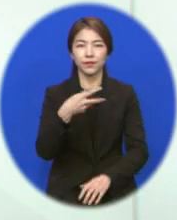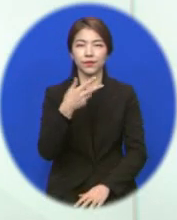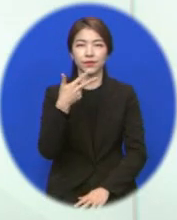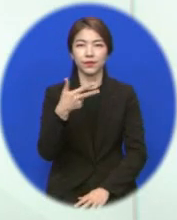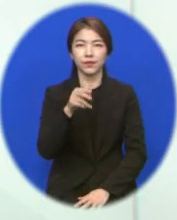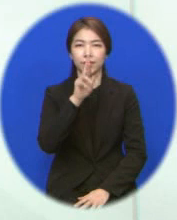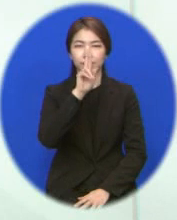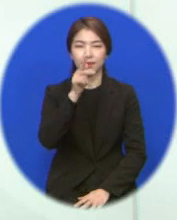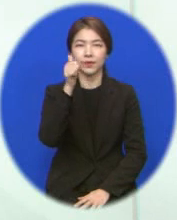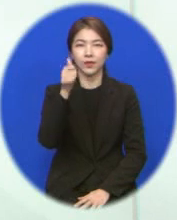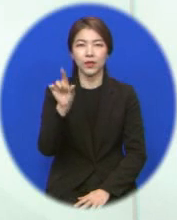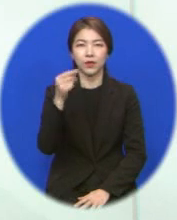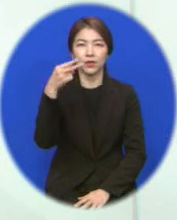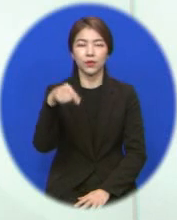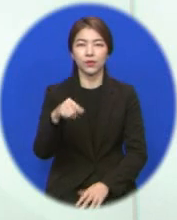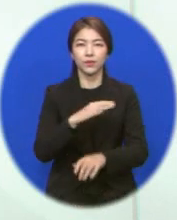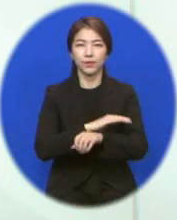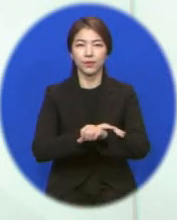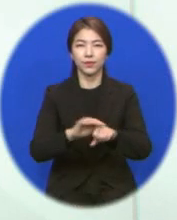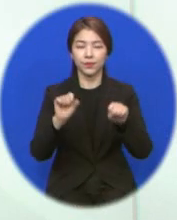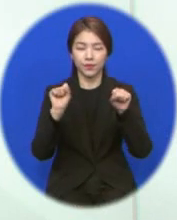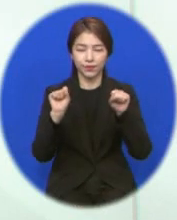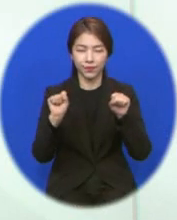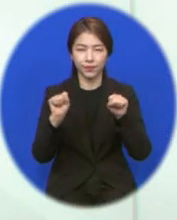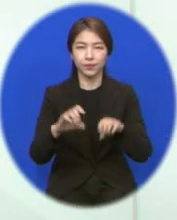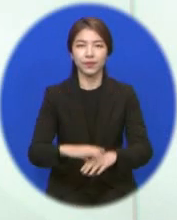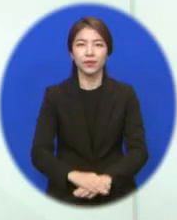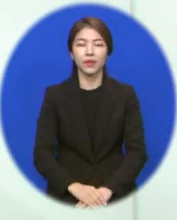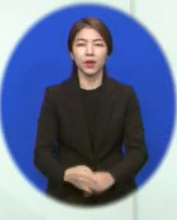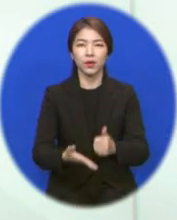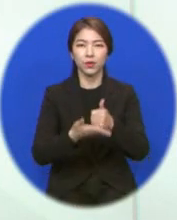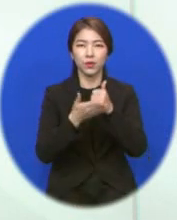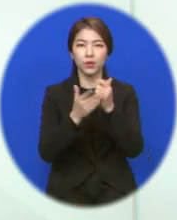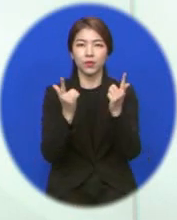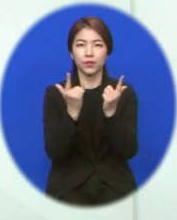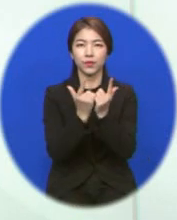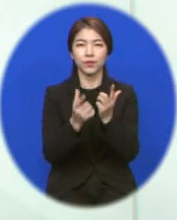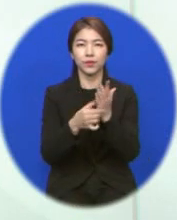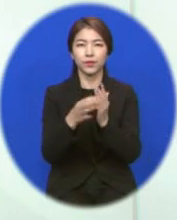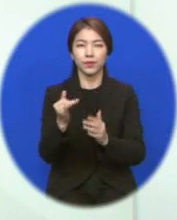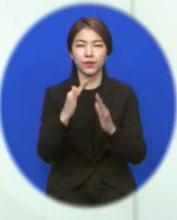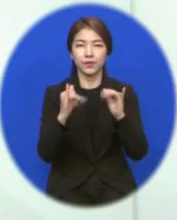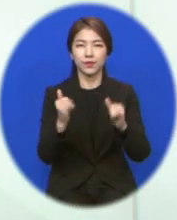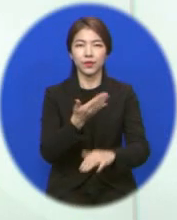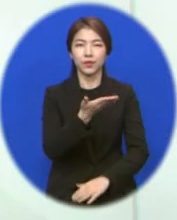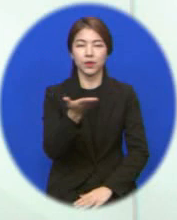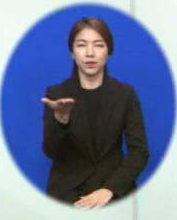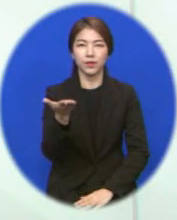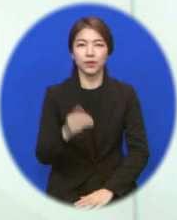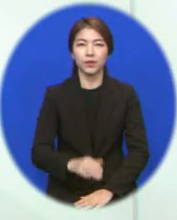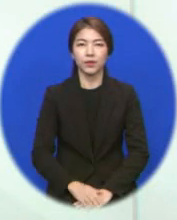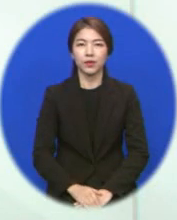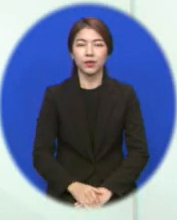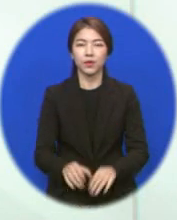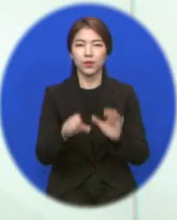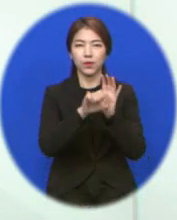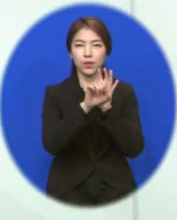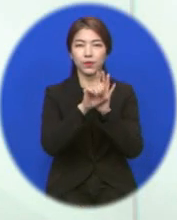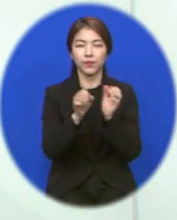국민혁명배당당소속입니다. 존경하는북구유권자여러분.